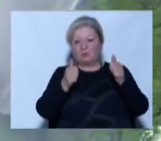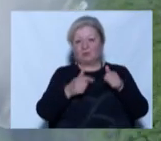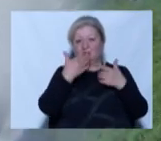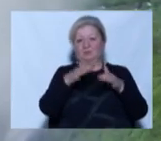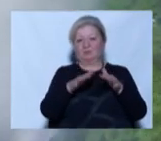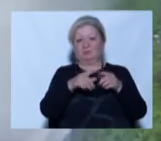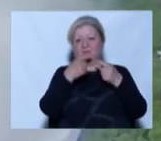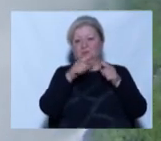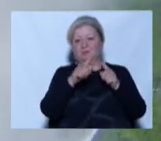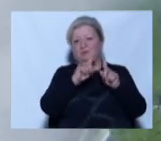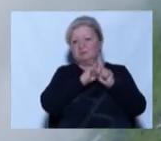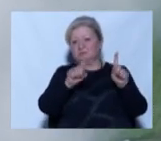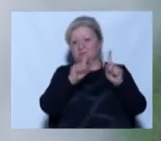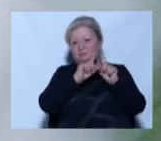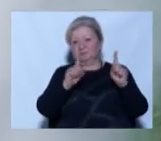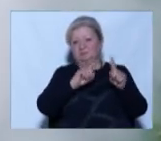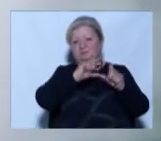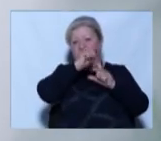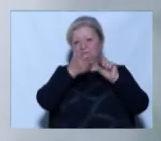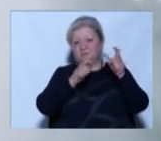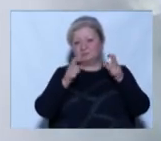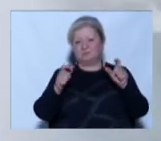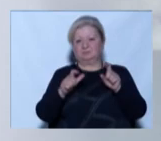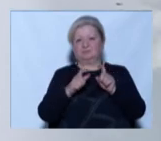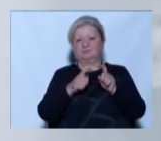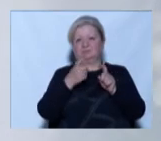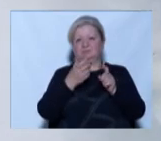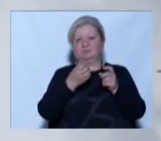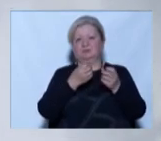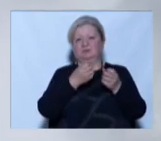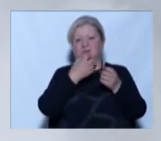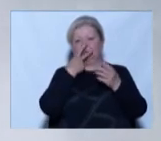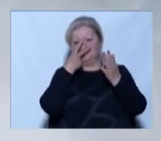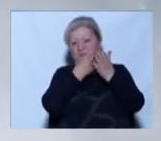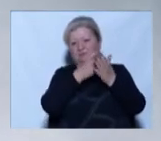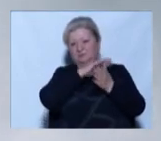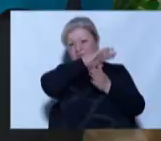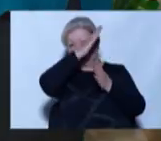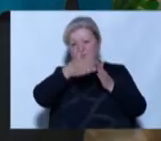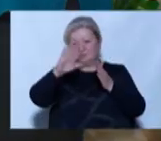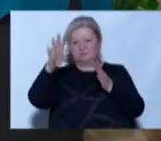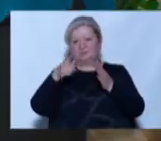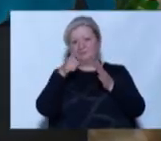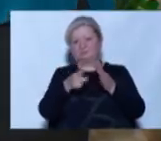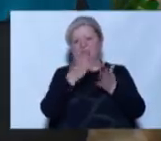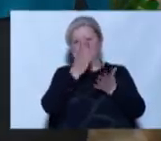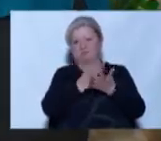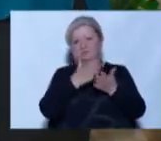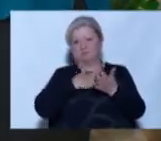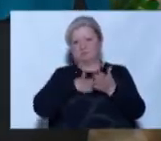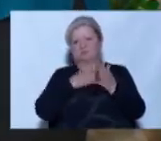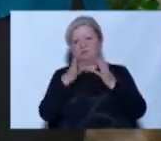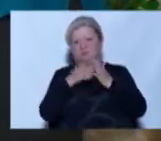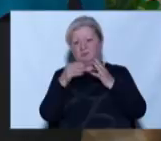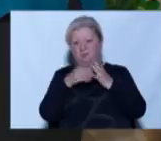განიცდის თვალწარმტაცი რელიეფის ფორმებით, ულამაზესი ხეობებით. დიახ, ეს არის ჩვენი დედამიწა,